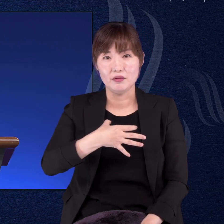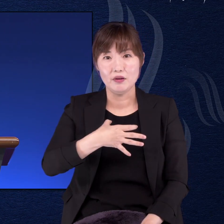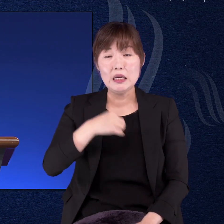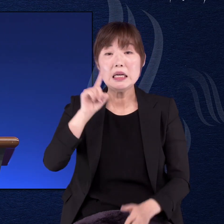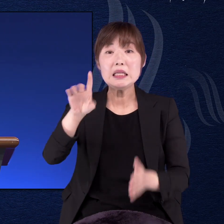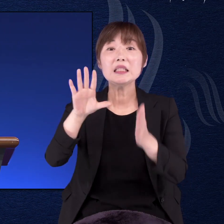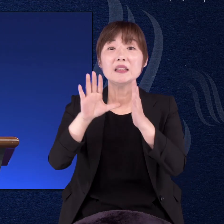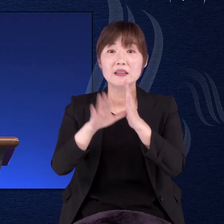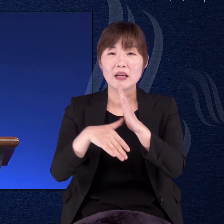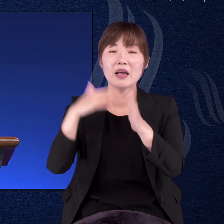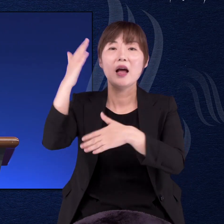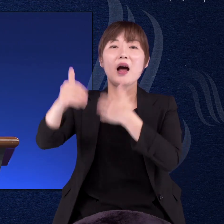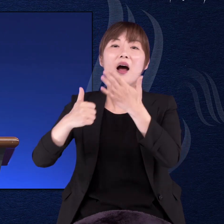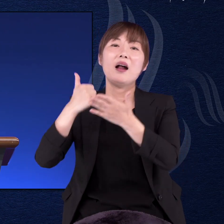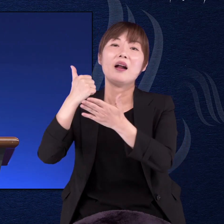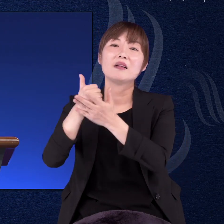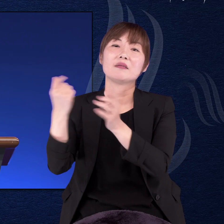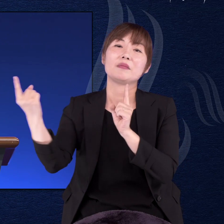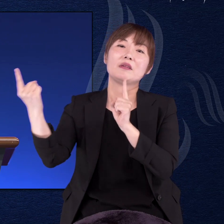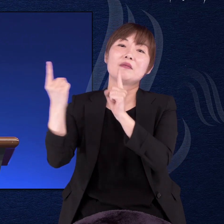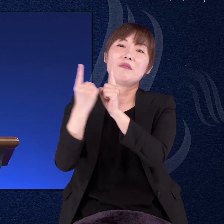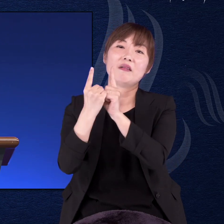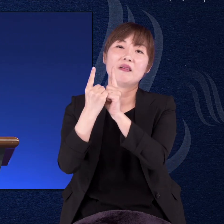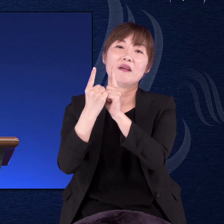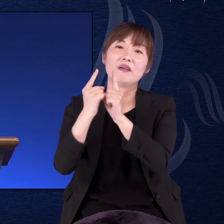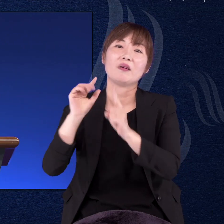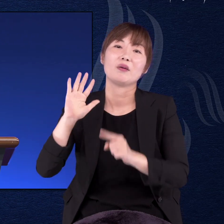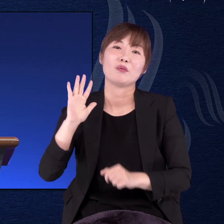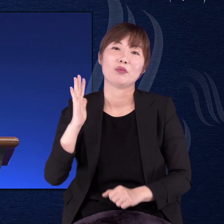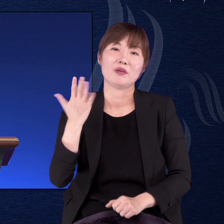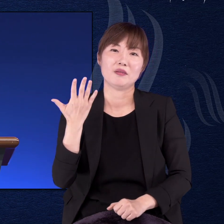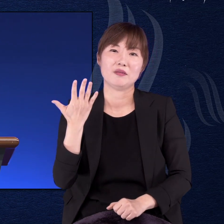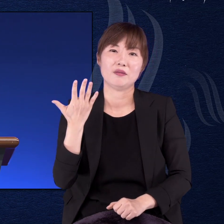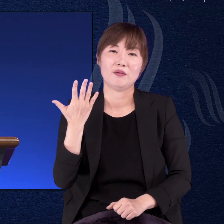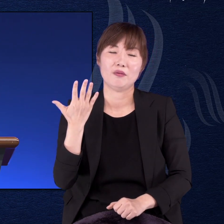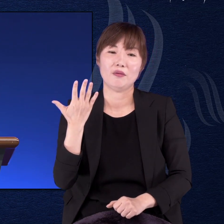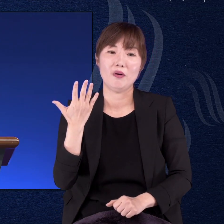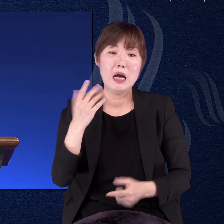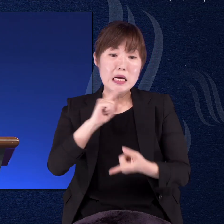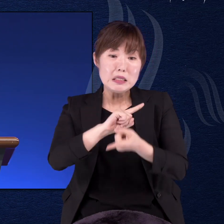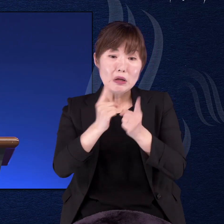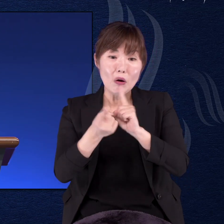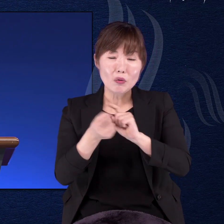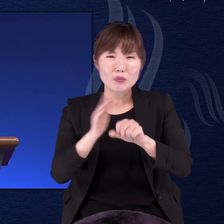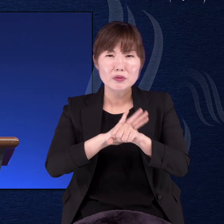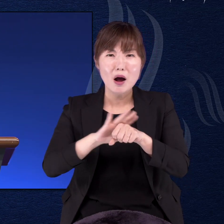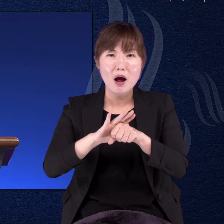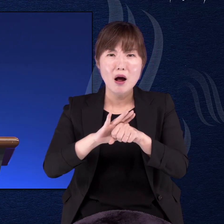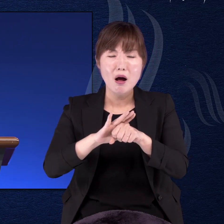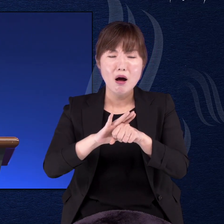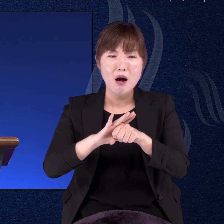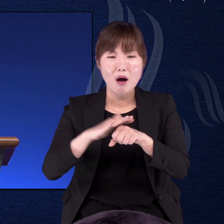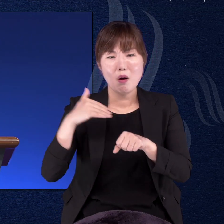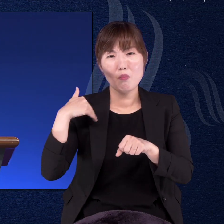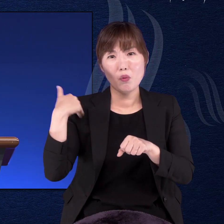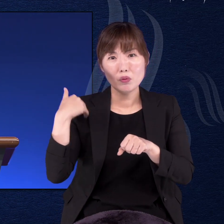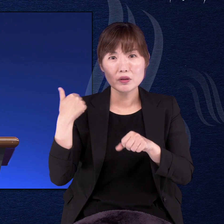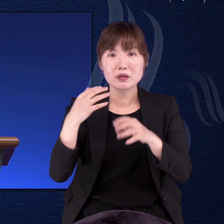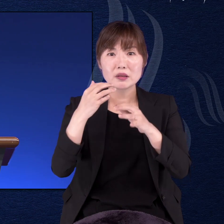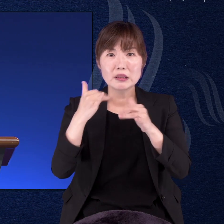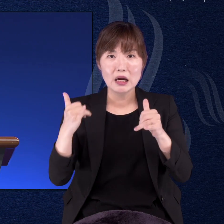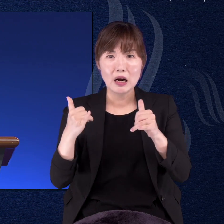생각합니다. 타인과 타인이 만나서 한 가정을 이룬다는 게 진짜 녹록지 않잖아요. 저는 그게